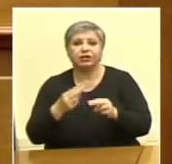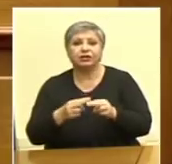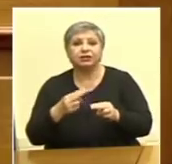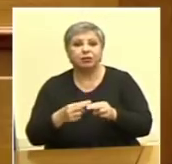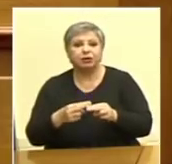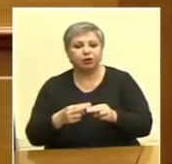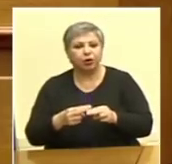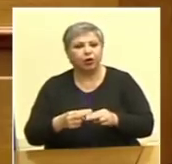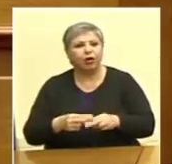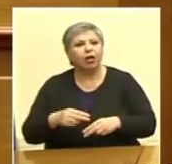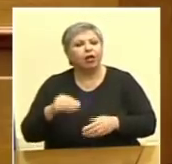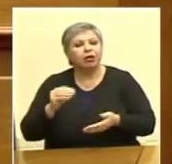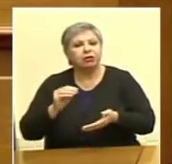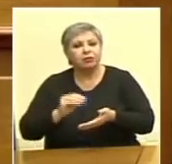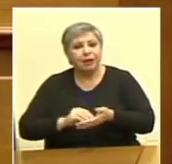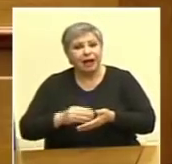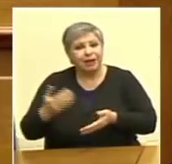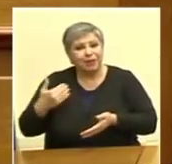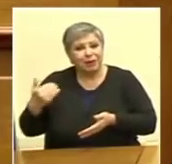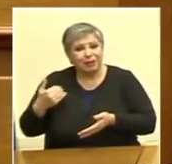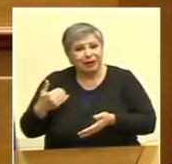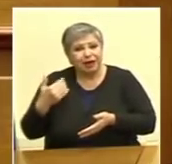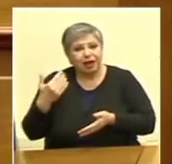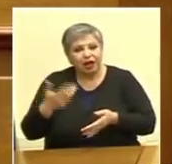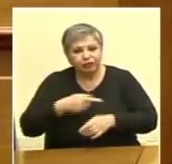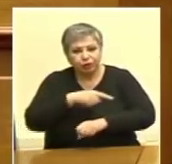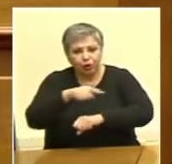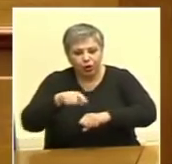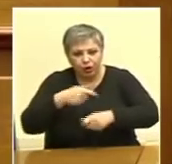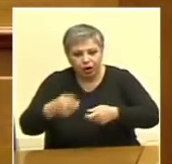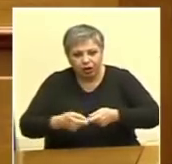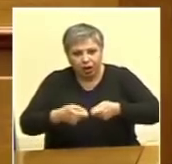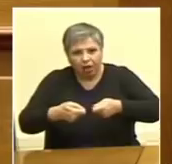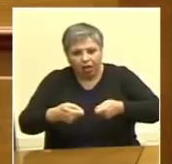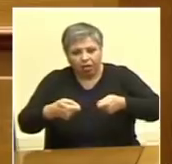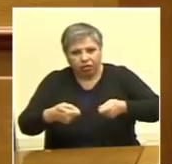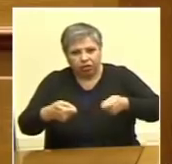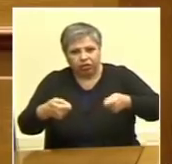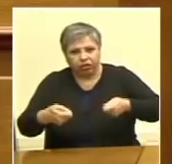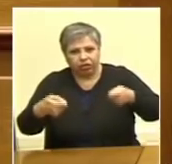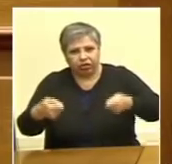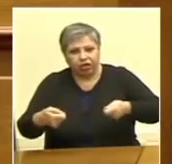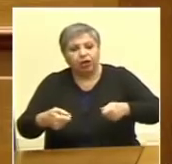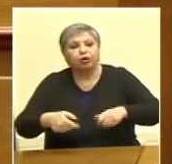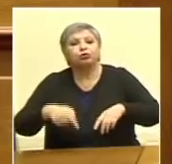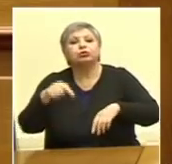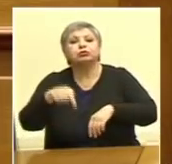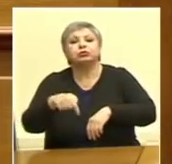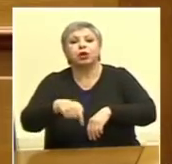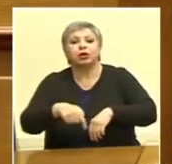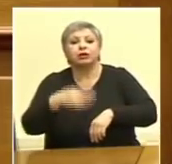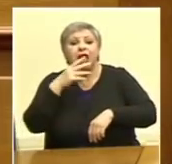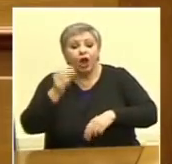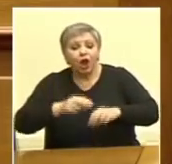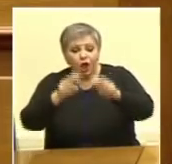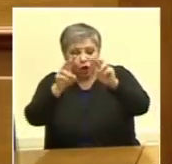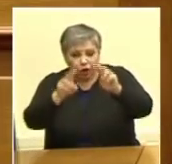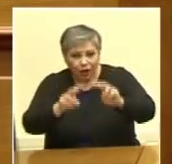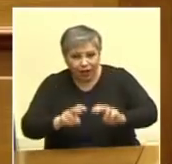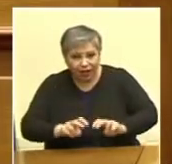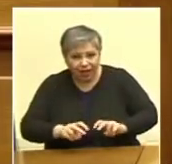λάστιχο, πλέον το 8ωρο έχει γίνει κανονικότητα λόγω των συχνών ελέγχων, και αυτό είναι μια